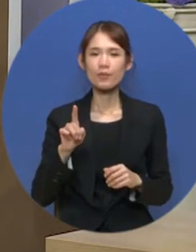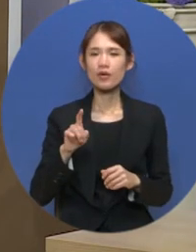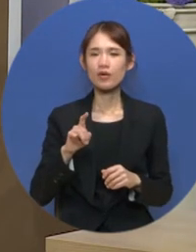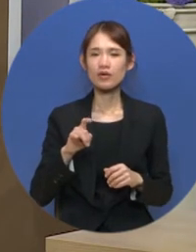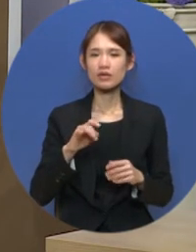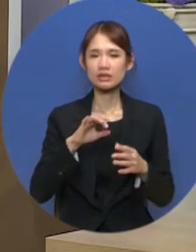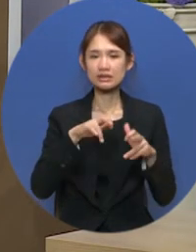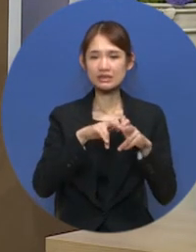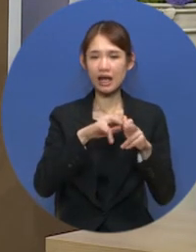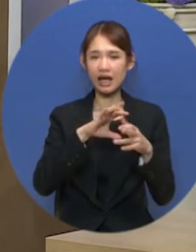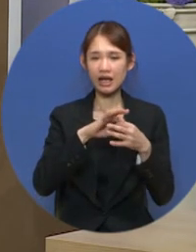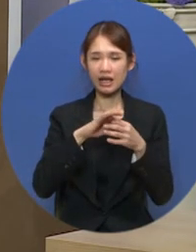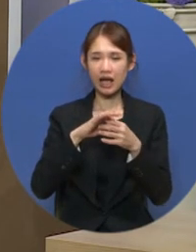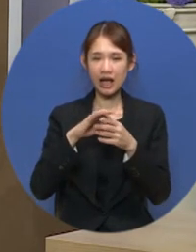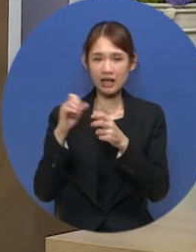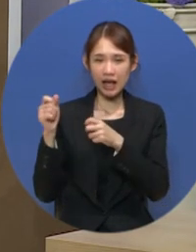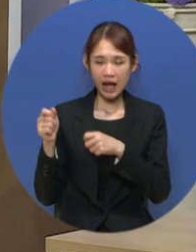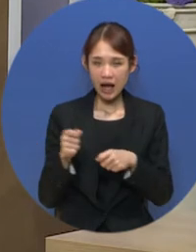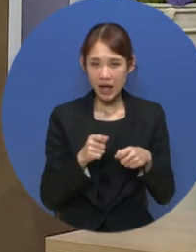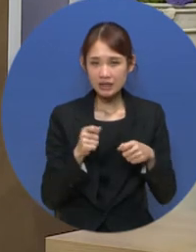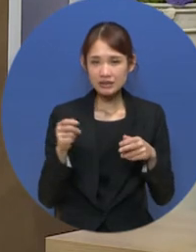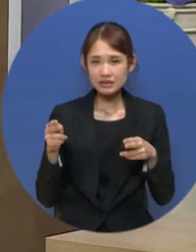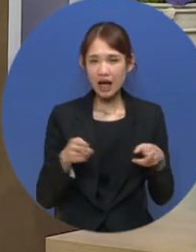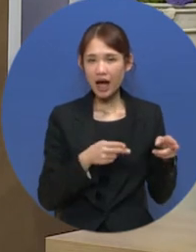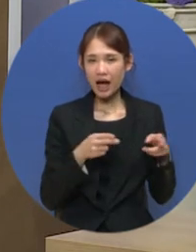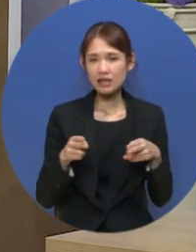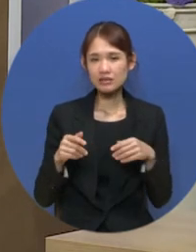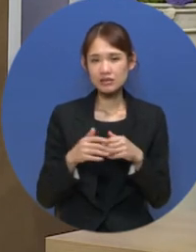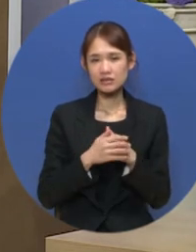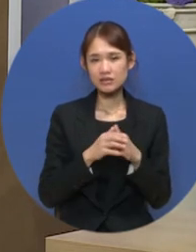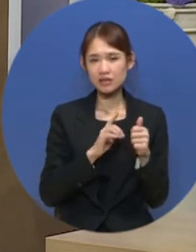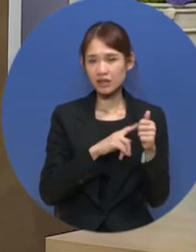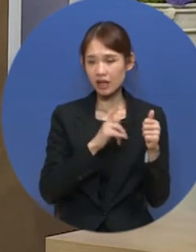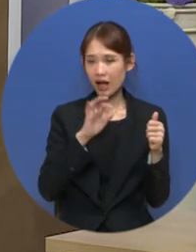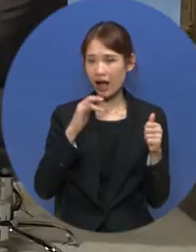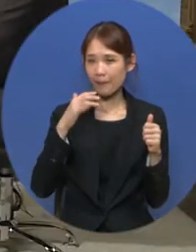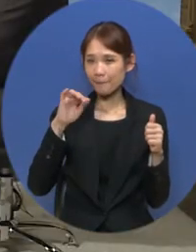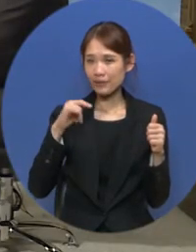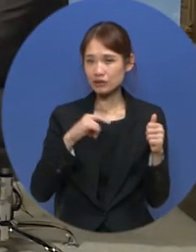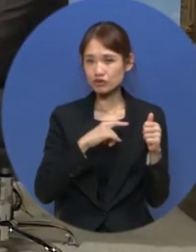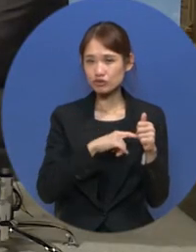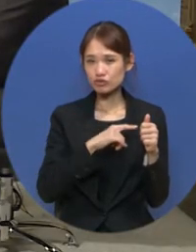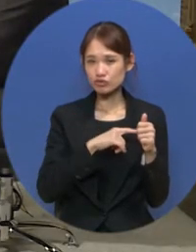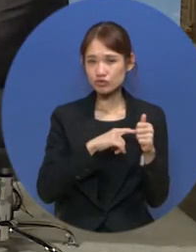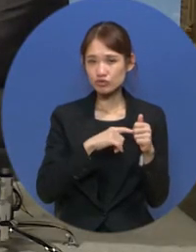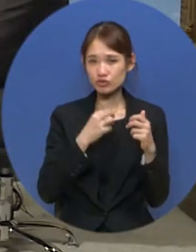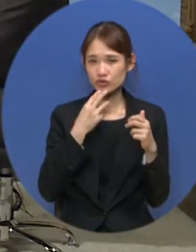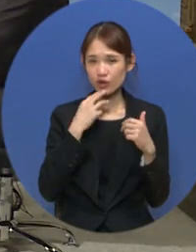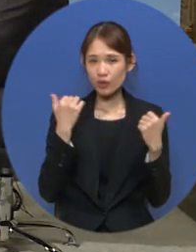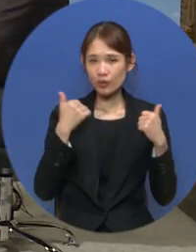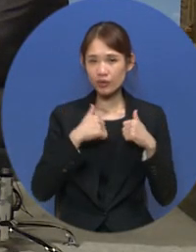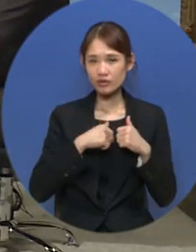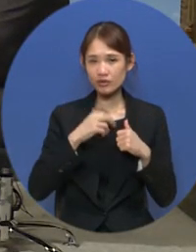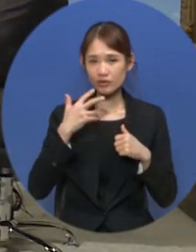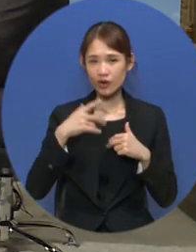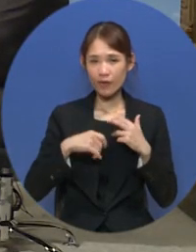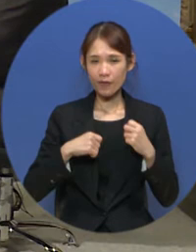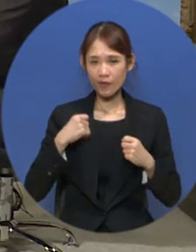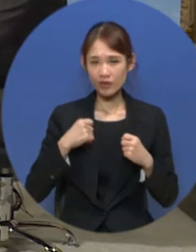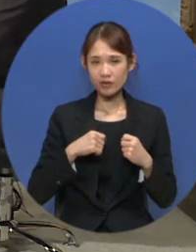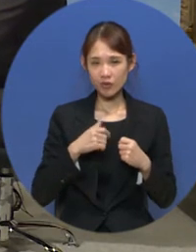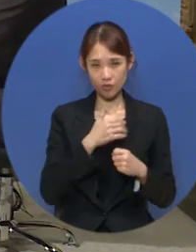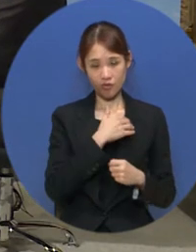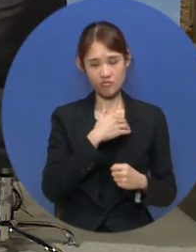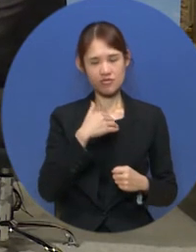장애인 선수신데 패럴림픽의 아이스하키 선수신데 한민수 선수라고 네네. 그 서울 패션위크에서 이제 런웨이도